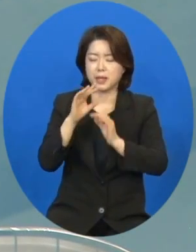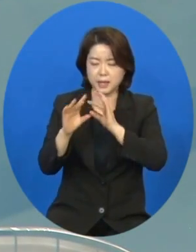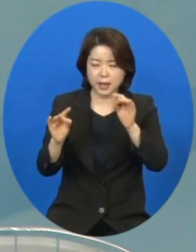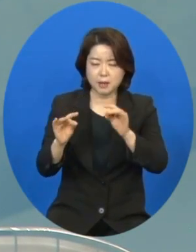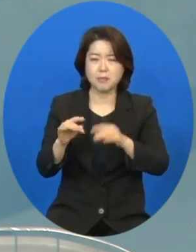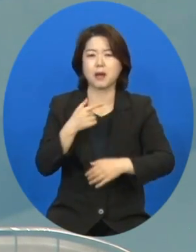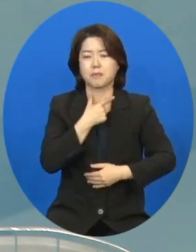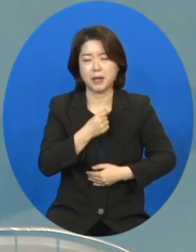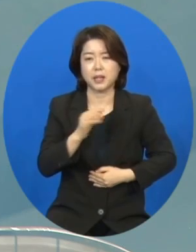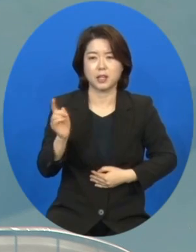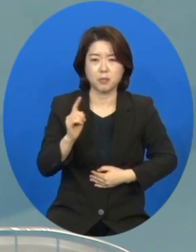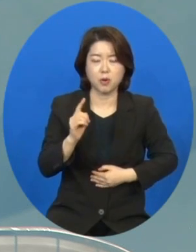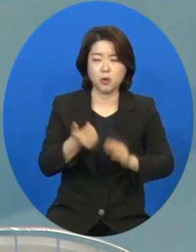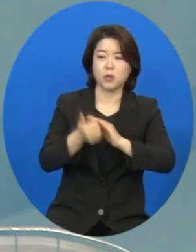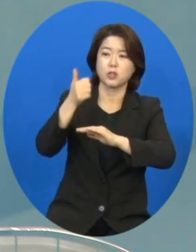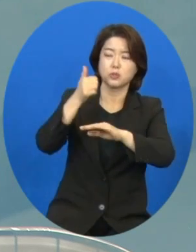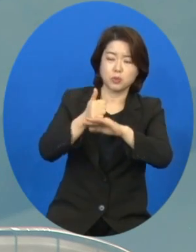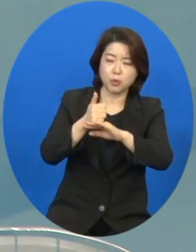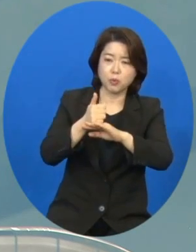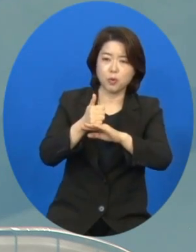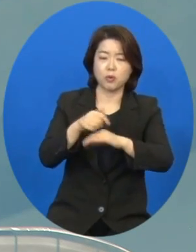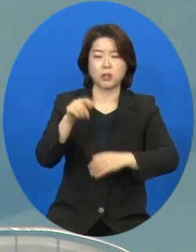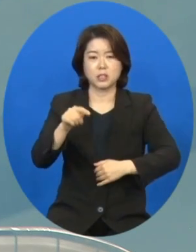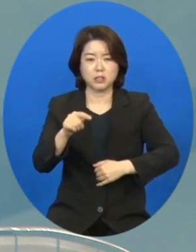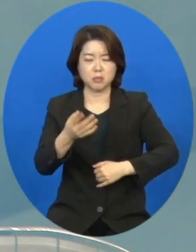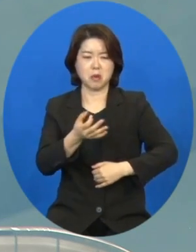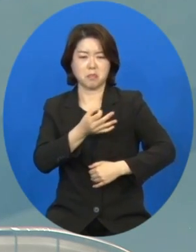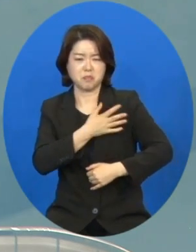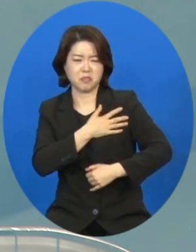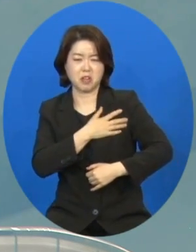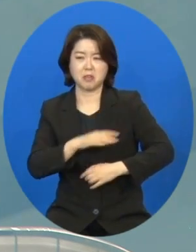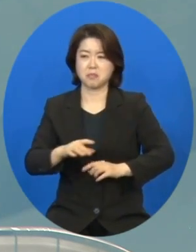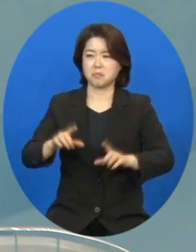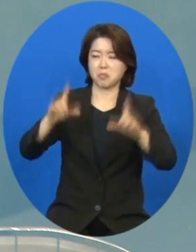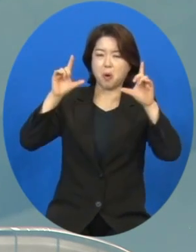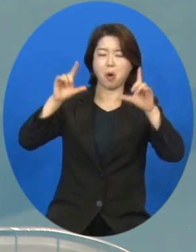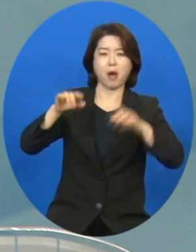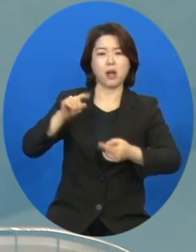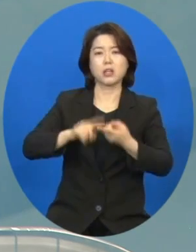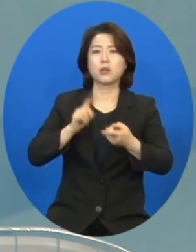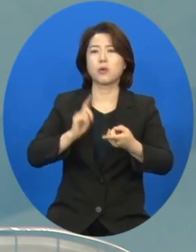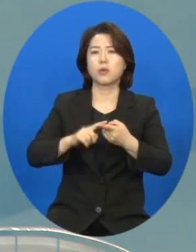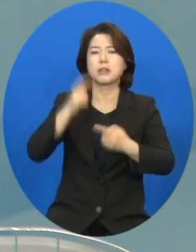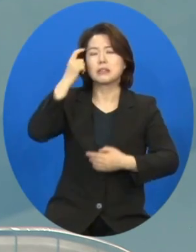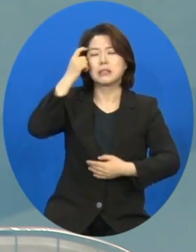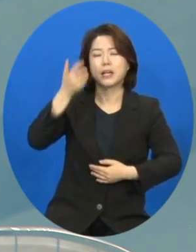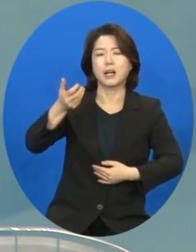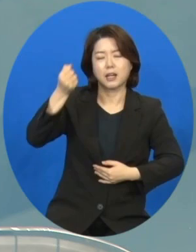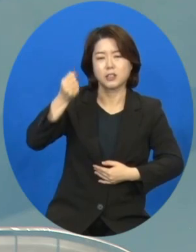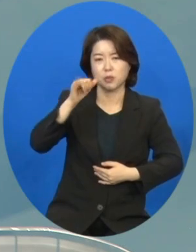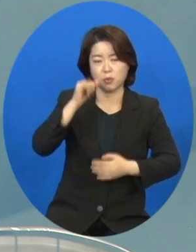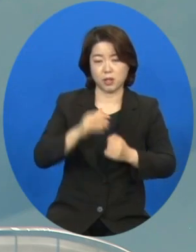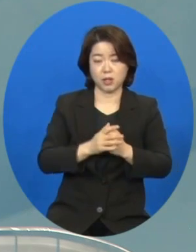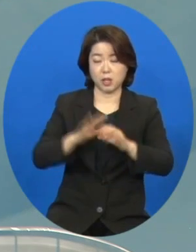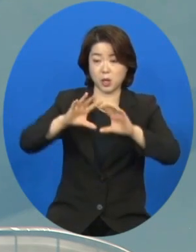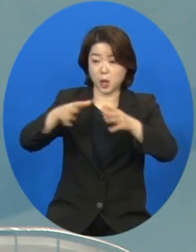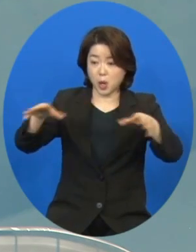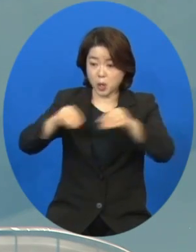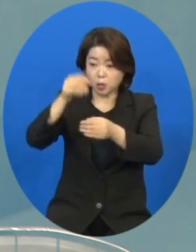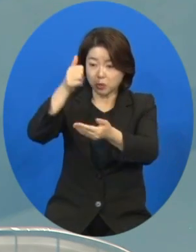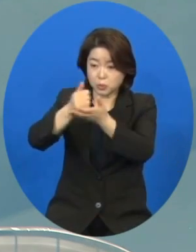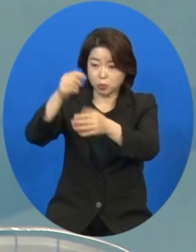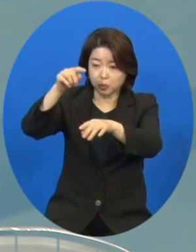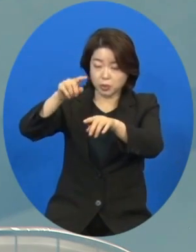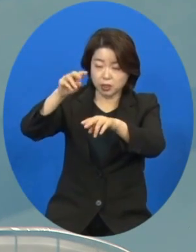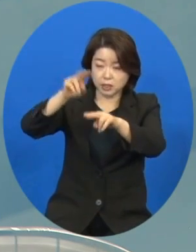출세, 부귀에 있었기 때문입니다. 어떻든지 성공하려고. 총독 자리가 위태한 거예요. 만약에